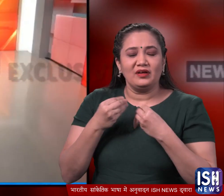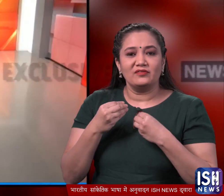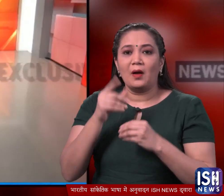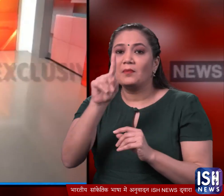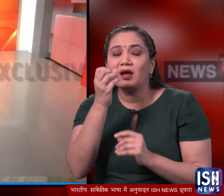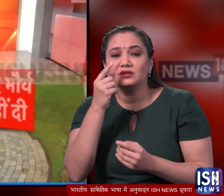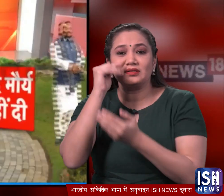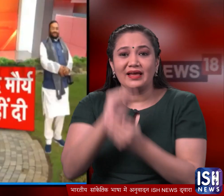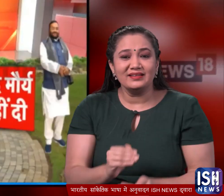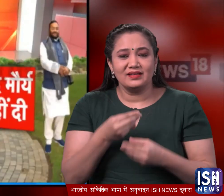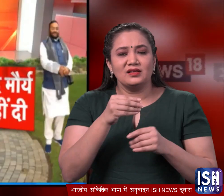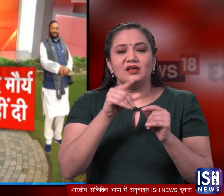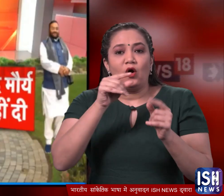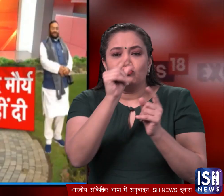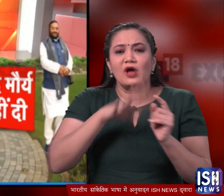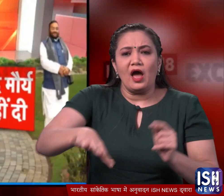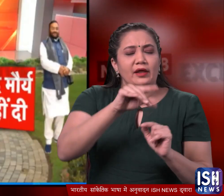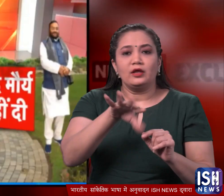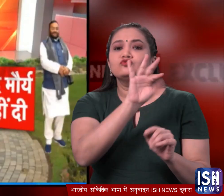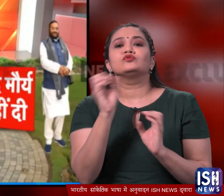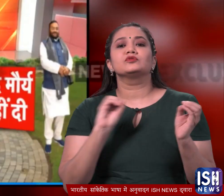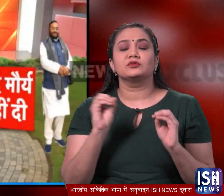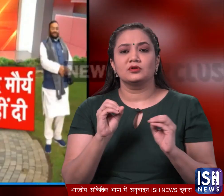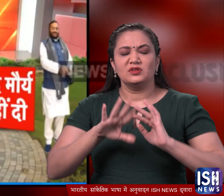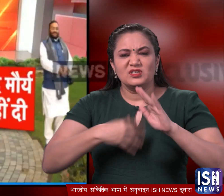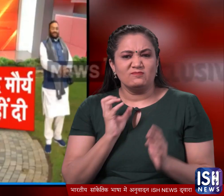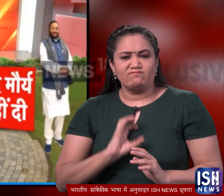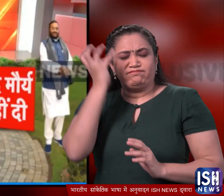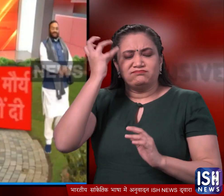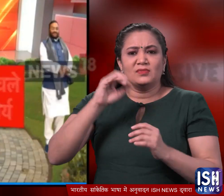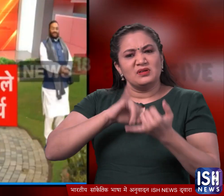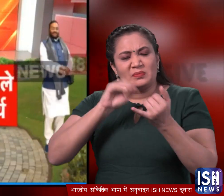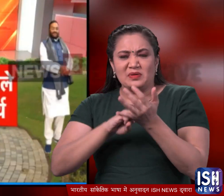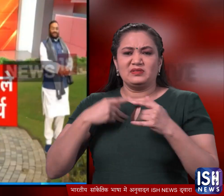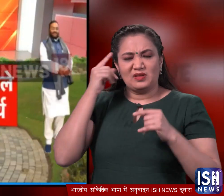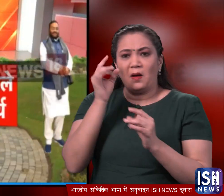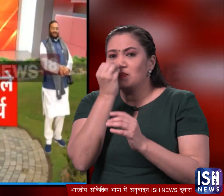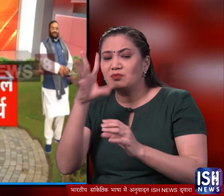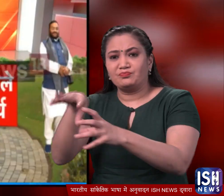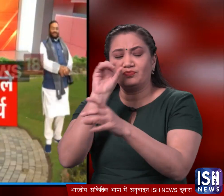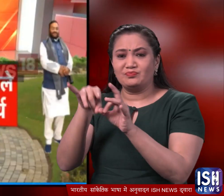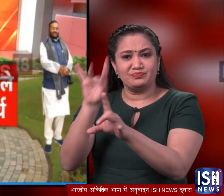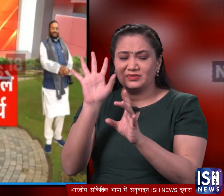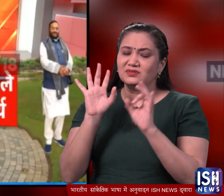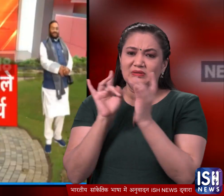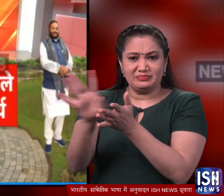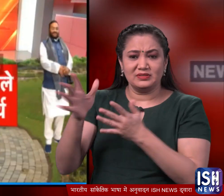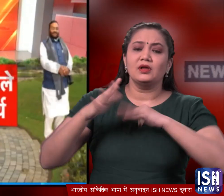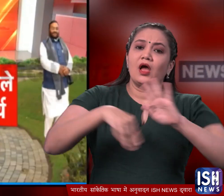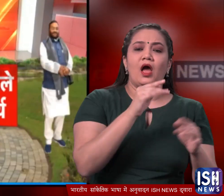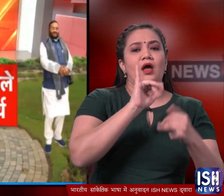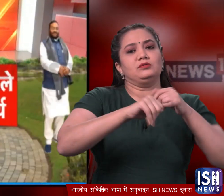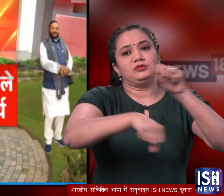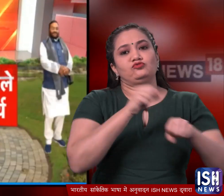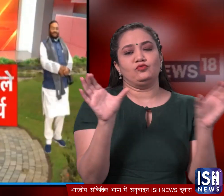थी, लेकिन बीजेपी ने उनके बेटे को ऊंचाहार सीट से टिकट नहीं दी, जिसके बाद नाराज हुए स्वामी प्रसाद मौर्य बीजेपी छोड़कर समाजवादी पार्टी में